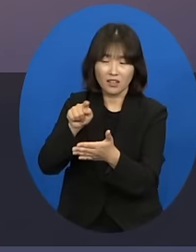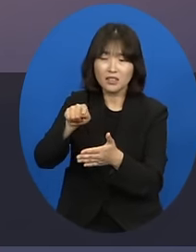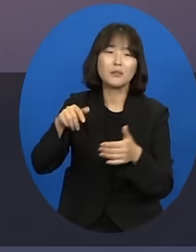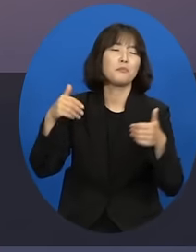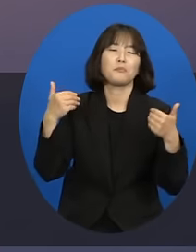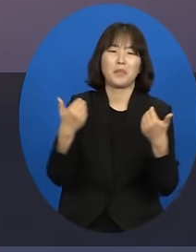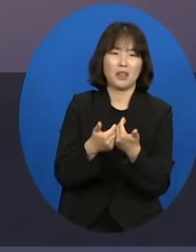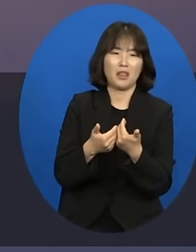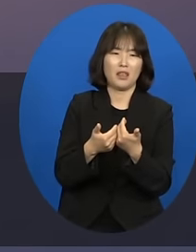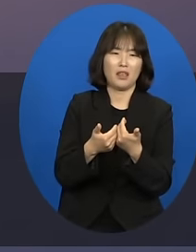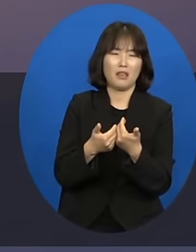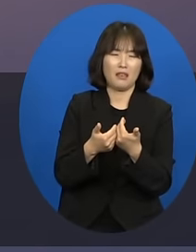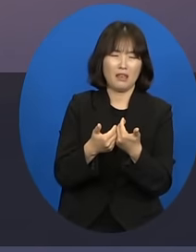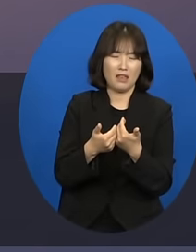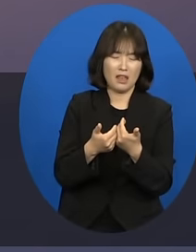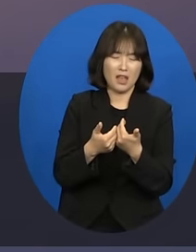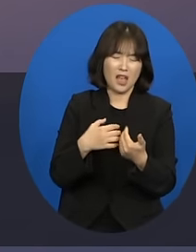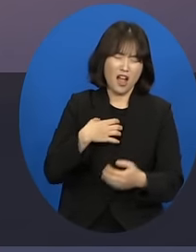염려하면서 아무것도 기도하지 않아요.